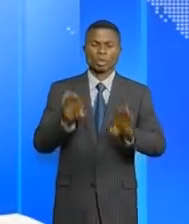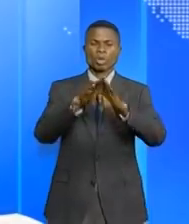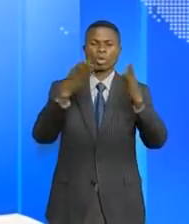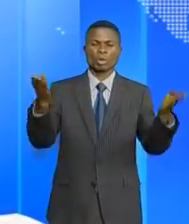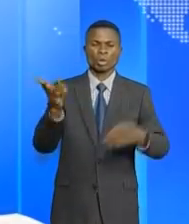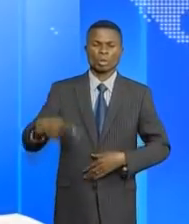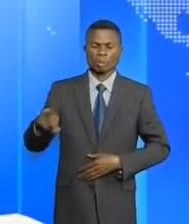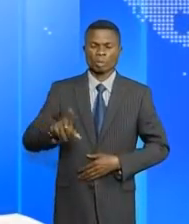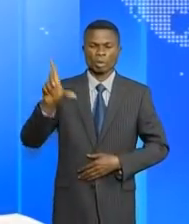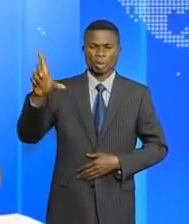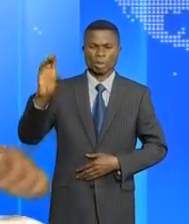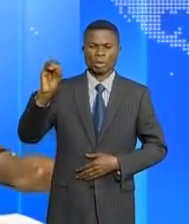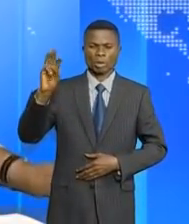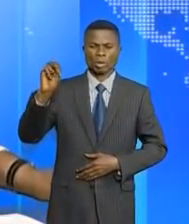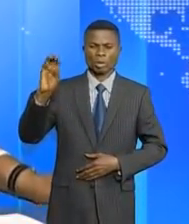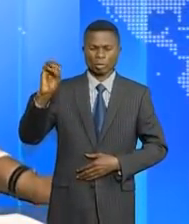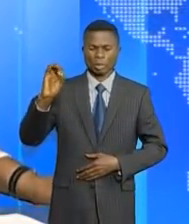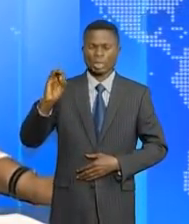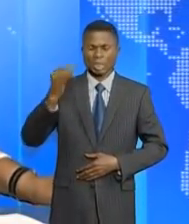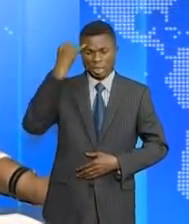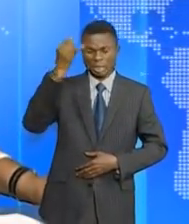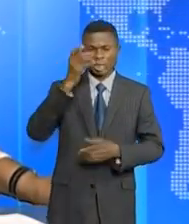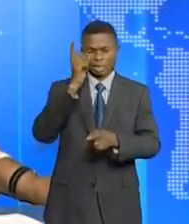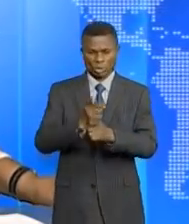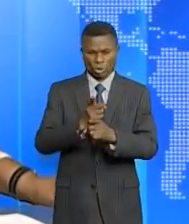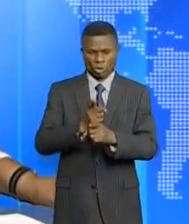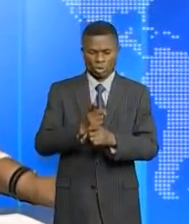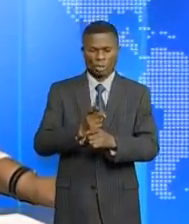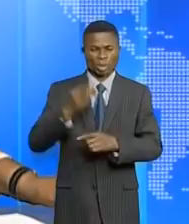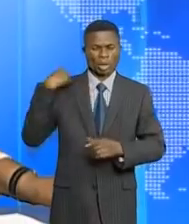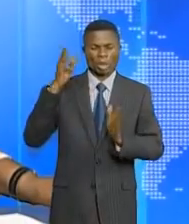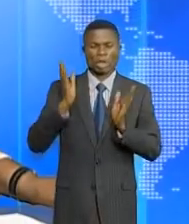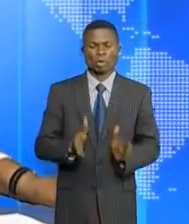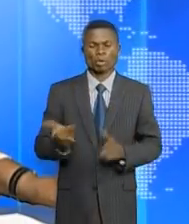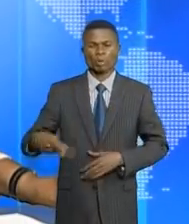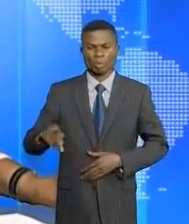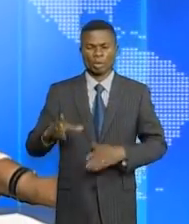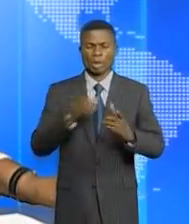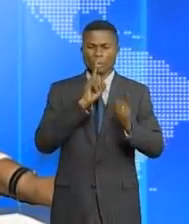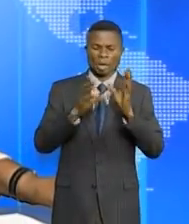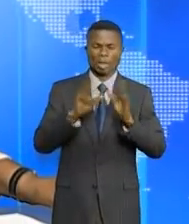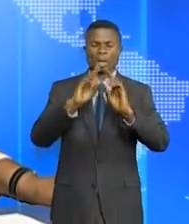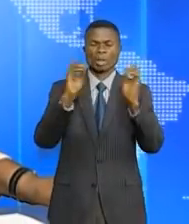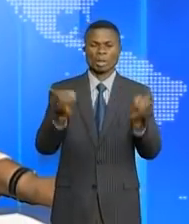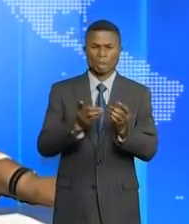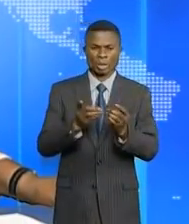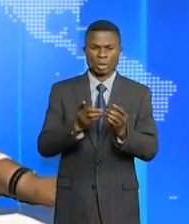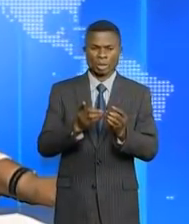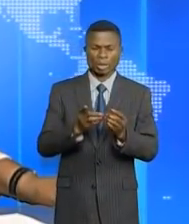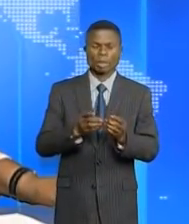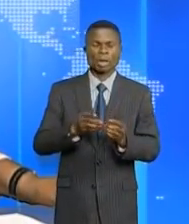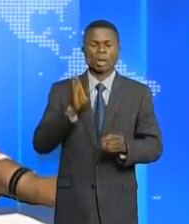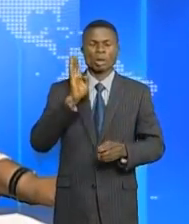la province de Lomami était le mot-clé de l'entretien qu'a eu le gouverneur de cette province avec la délégation CERF